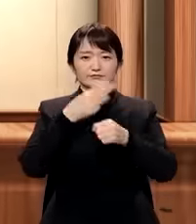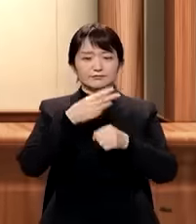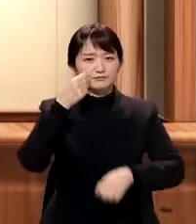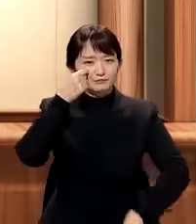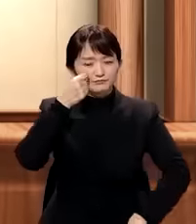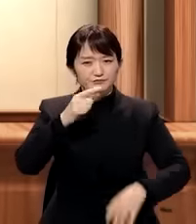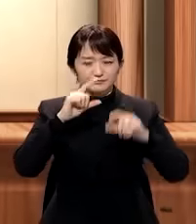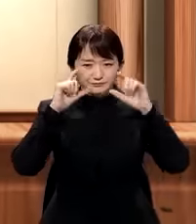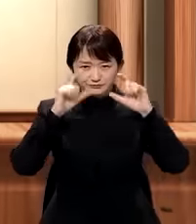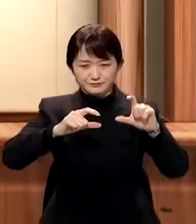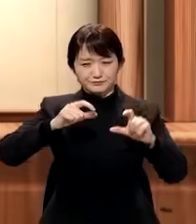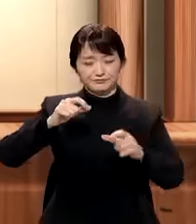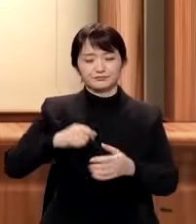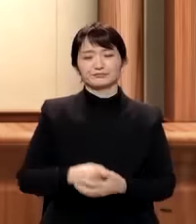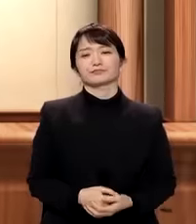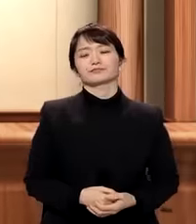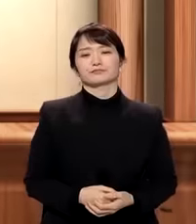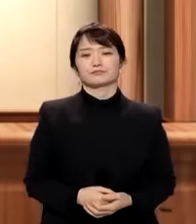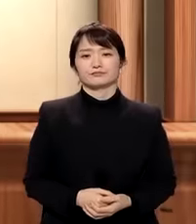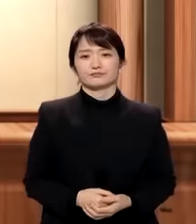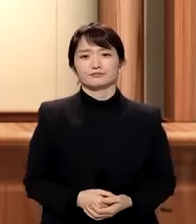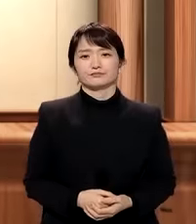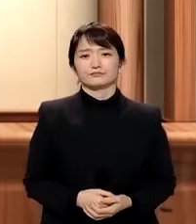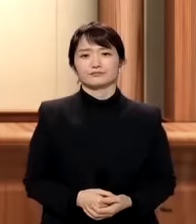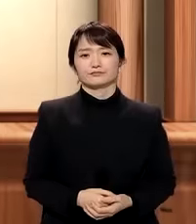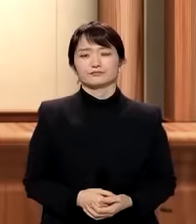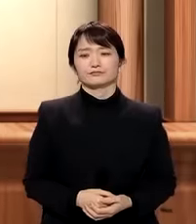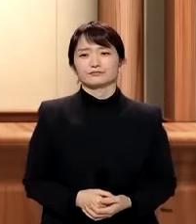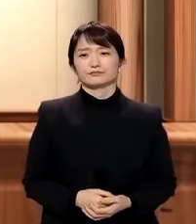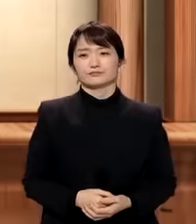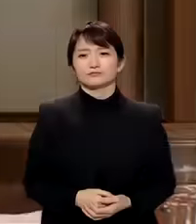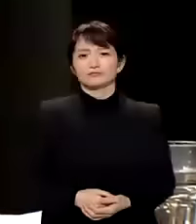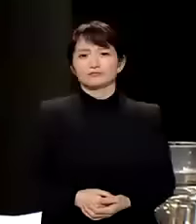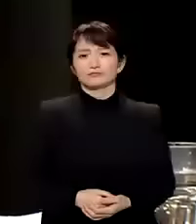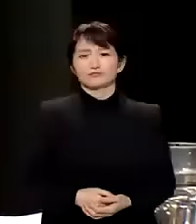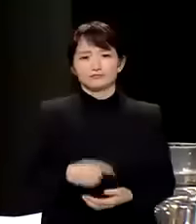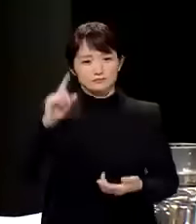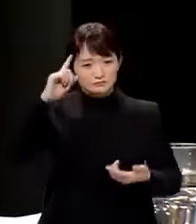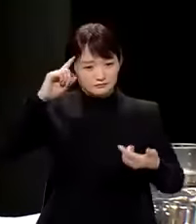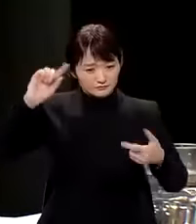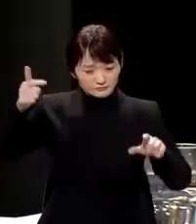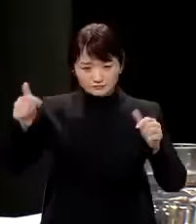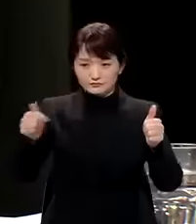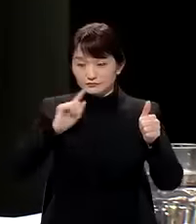6개월을 법원에서 선고를 했습니다 자 그런데 뭐